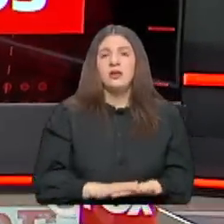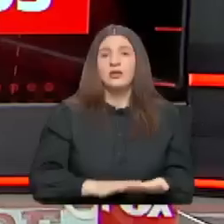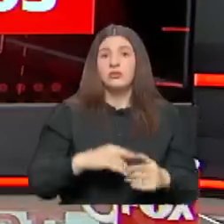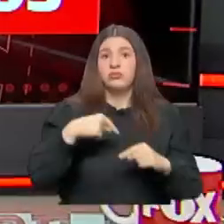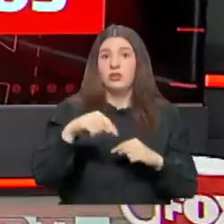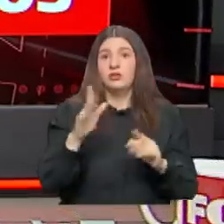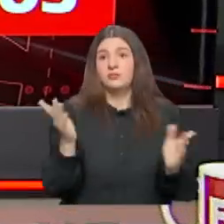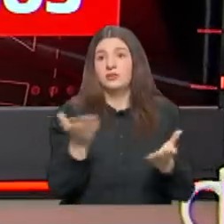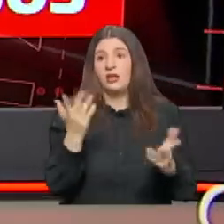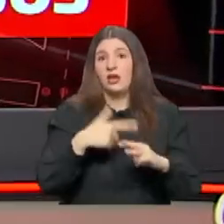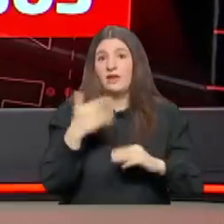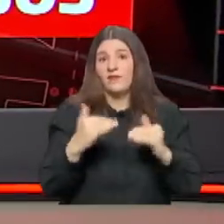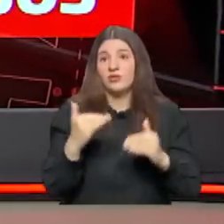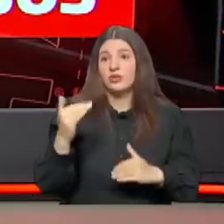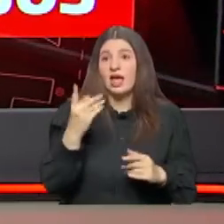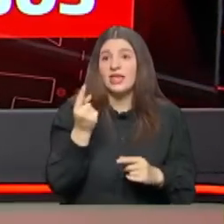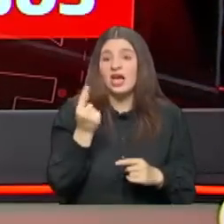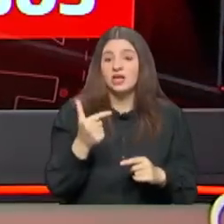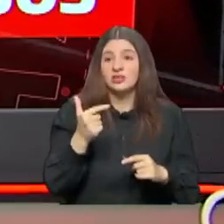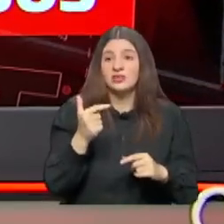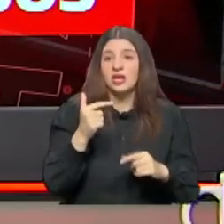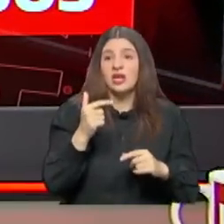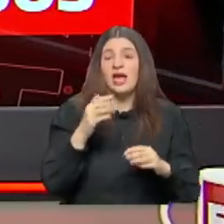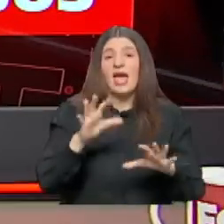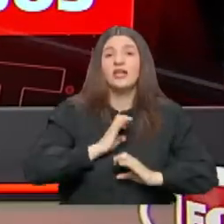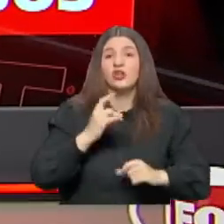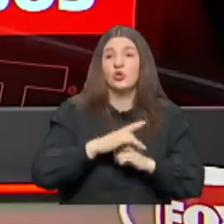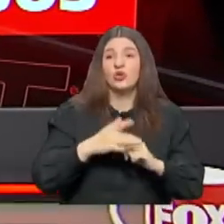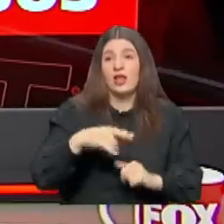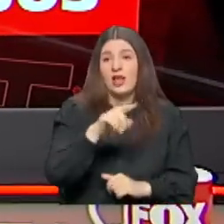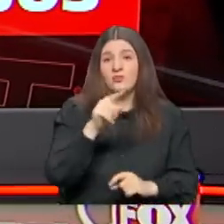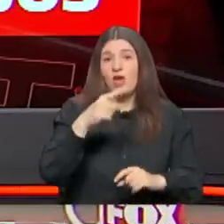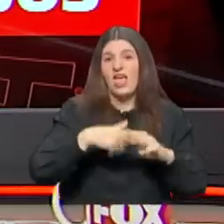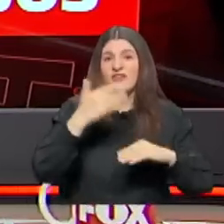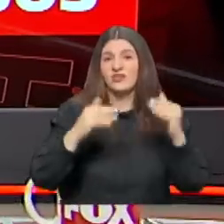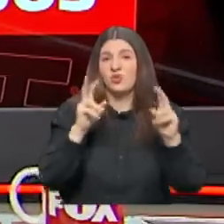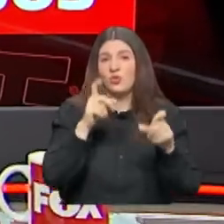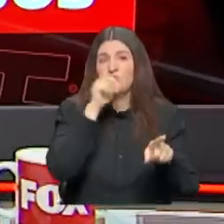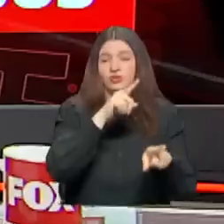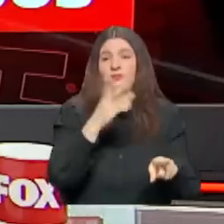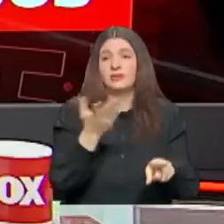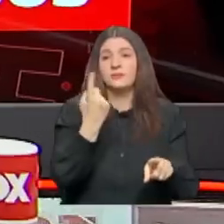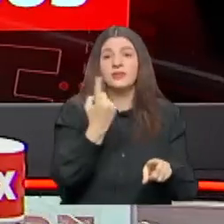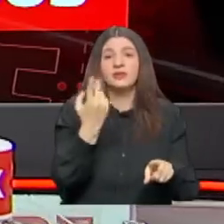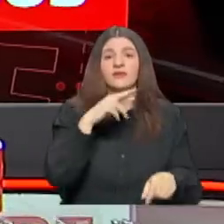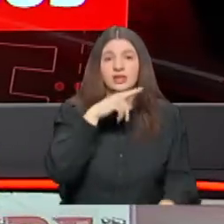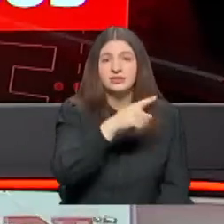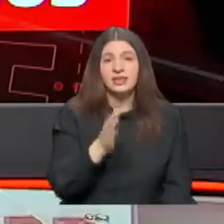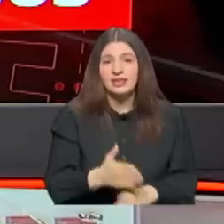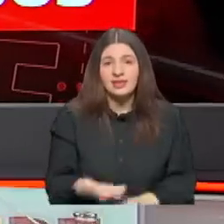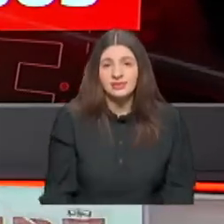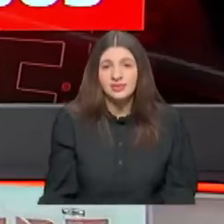Bu arada mesela enflasyondan en az ülkeler etkilenen ülkeler. Bu enflasyon meselesinden. Mesela bir tanesi Fransa.